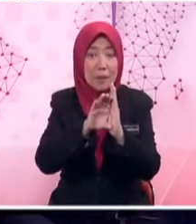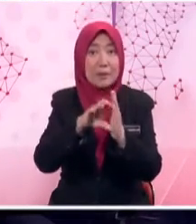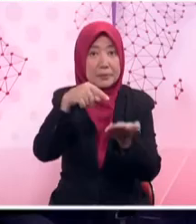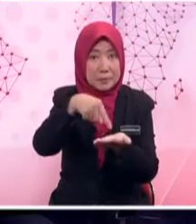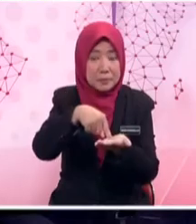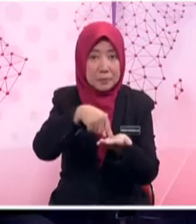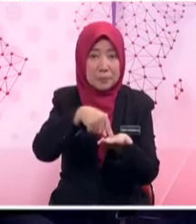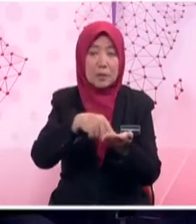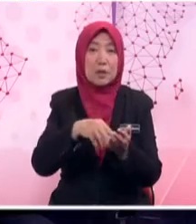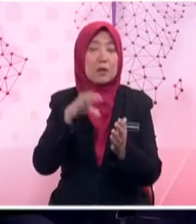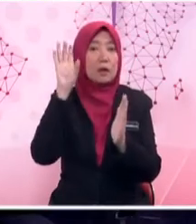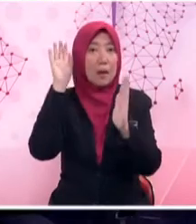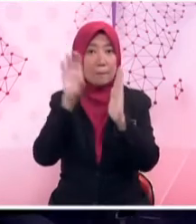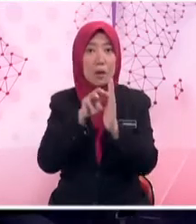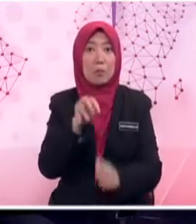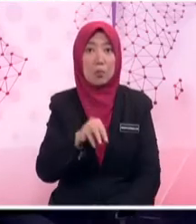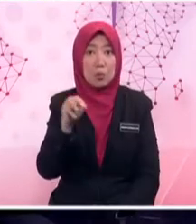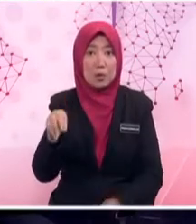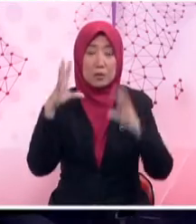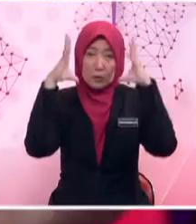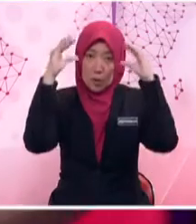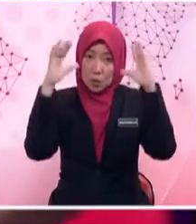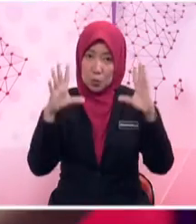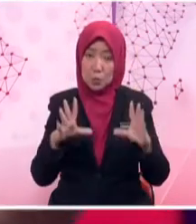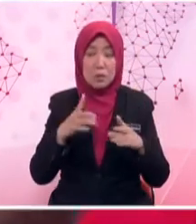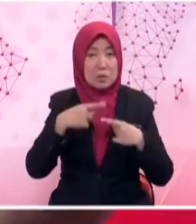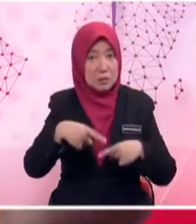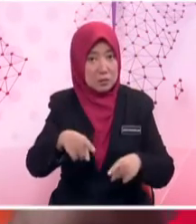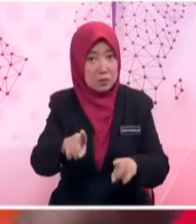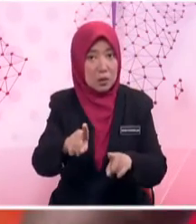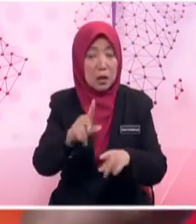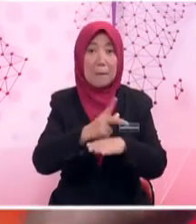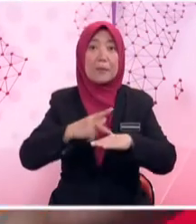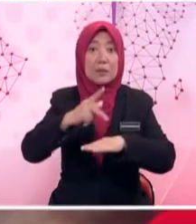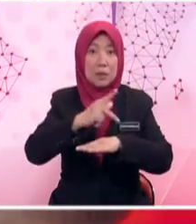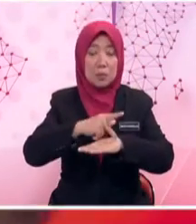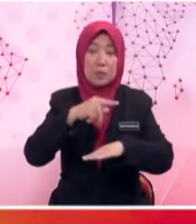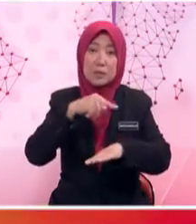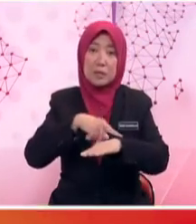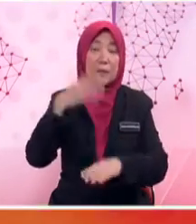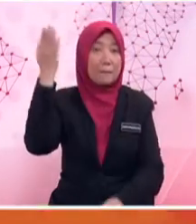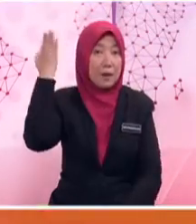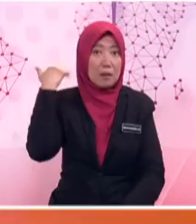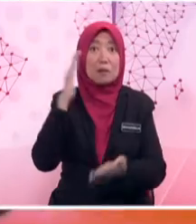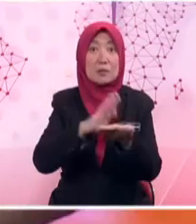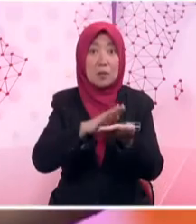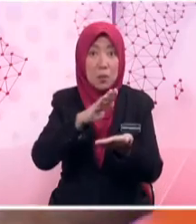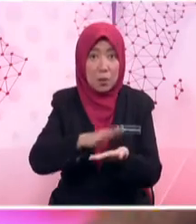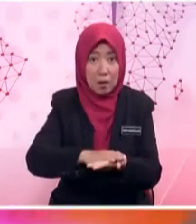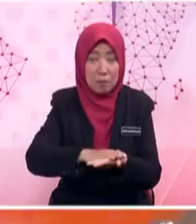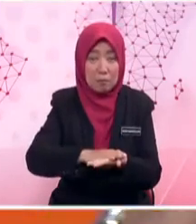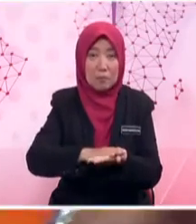murid cikgu sedang berkebun di belakang sekolah, so ayat perkataan yang